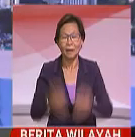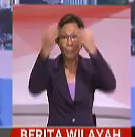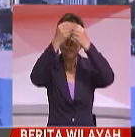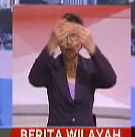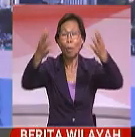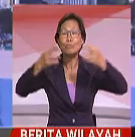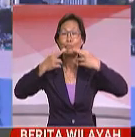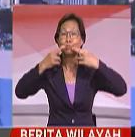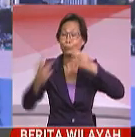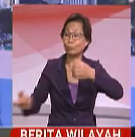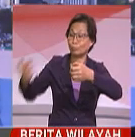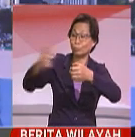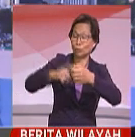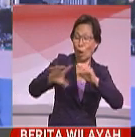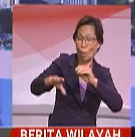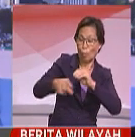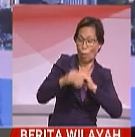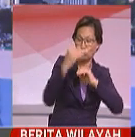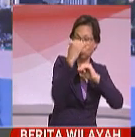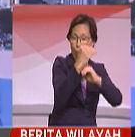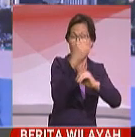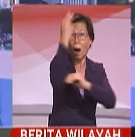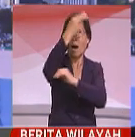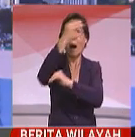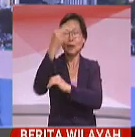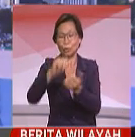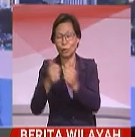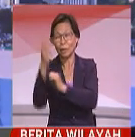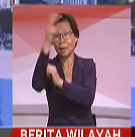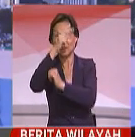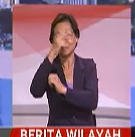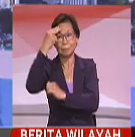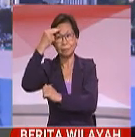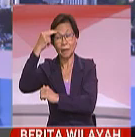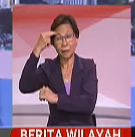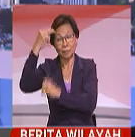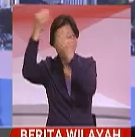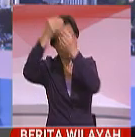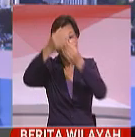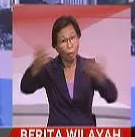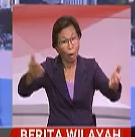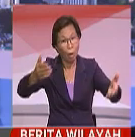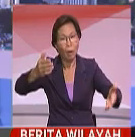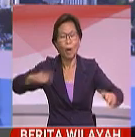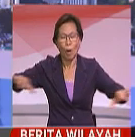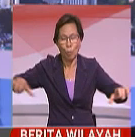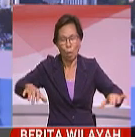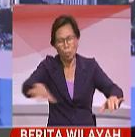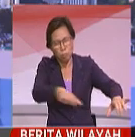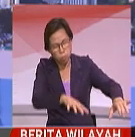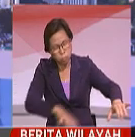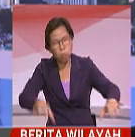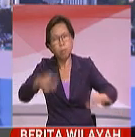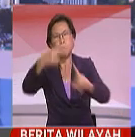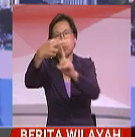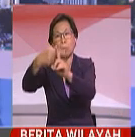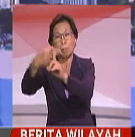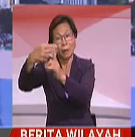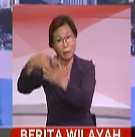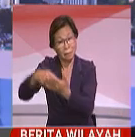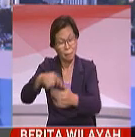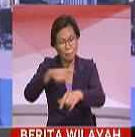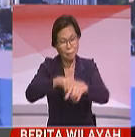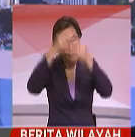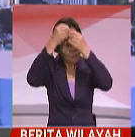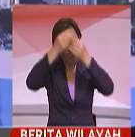Pengumuman rasmi mengenai pertambahan kuota haji oleh Kerajaan Arab Saudi dijangka dibuat sekitar Ramadan ini.